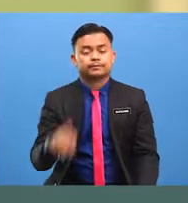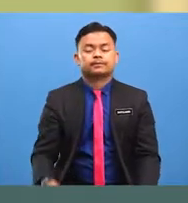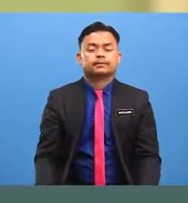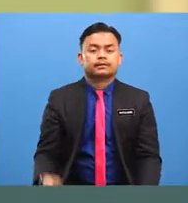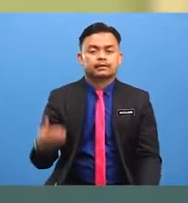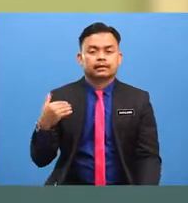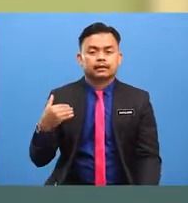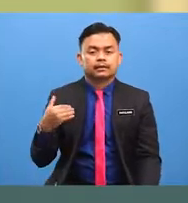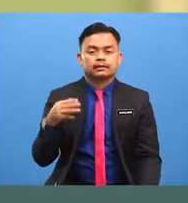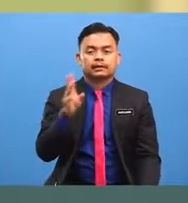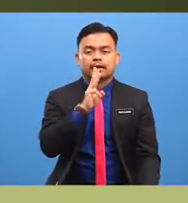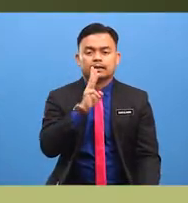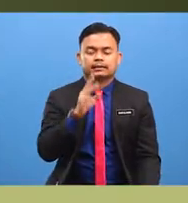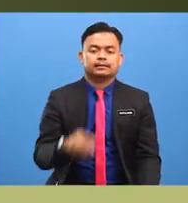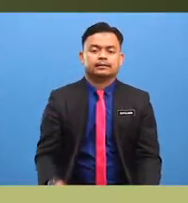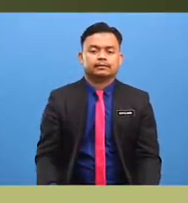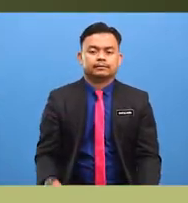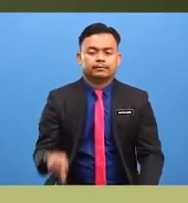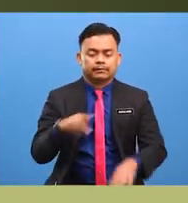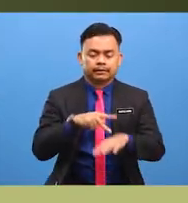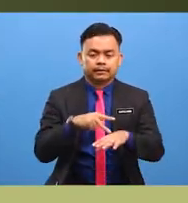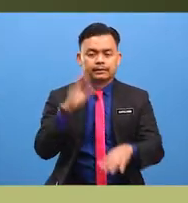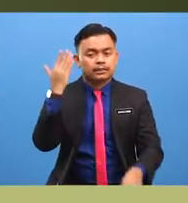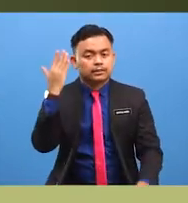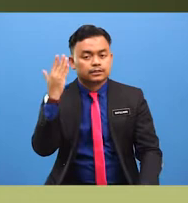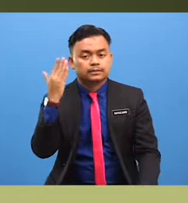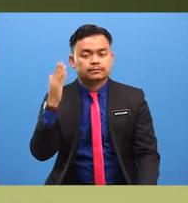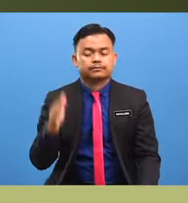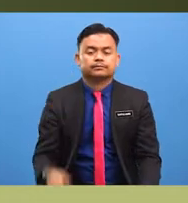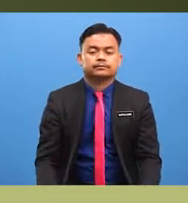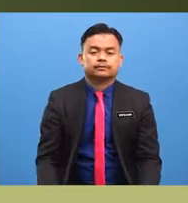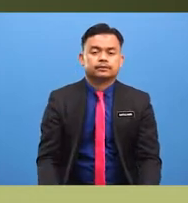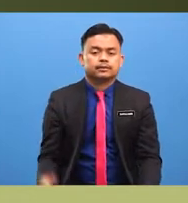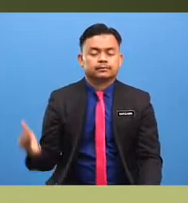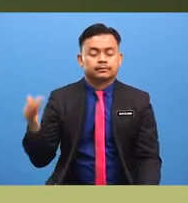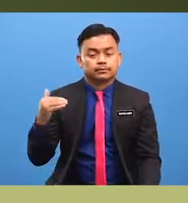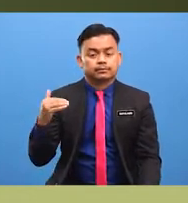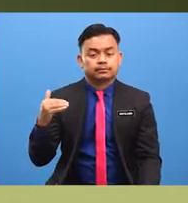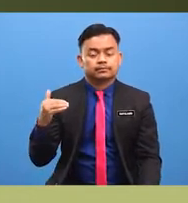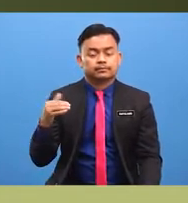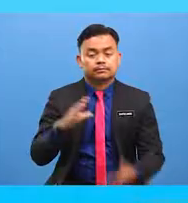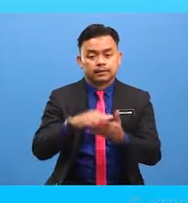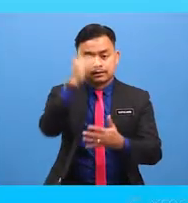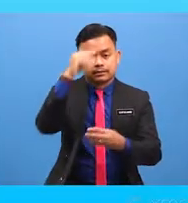air pada kaca tersebut. Seterusnya, mari kita pelajari tentang penyahtinjaan.